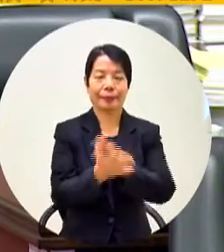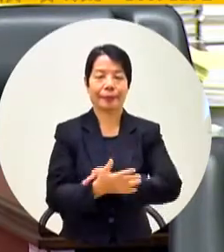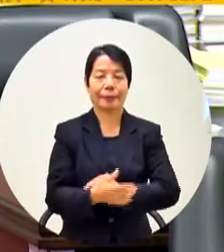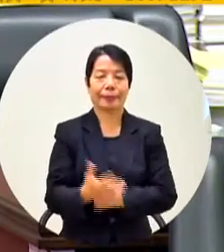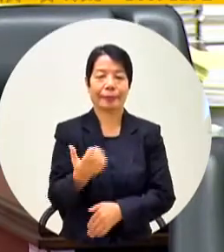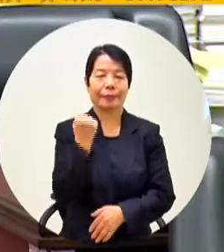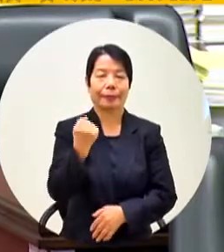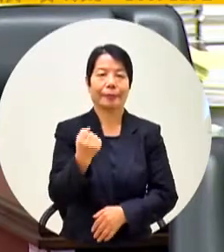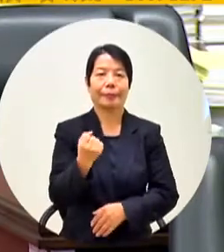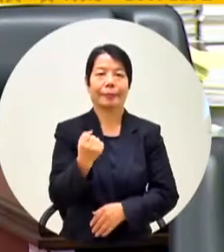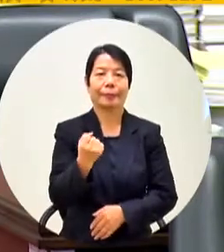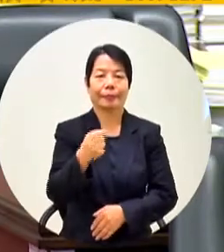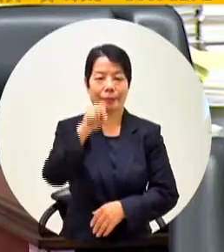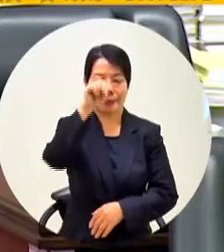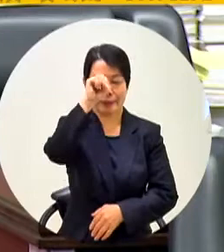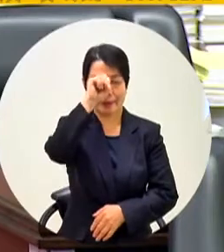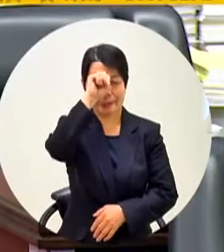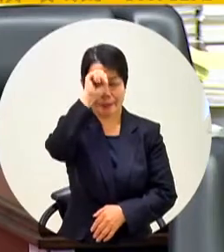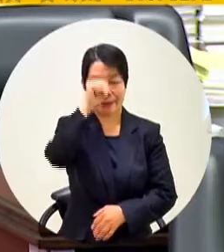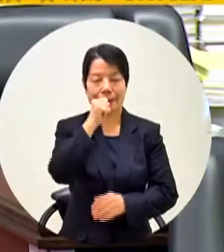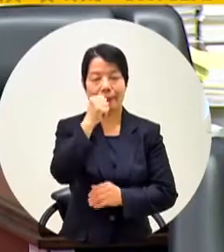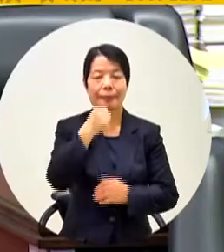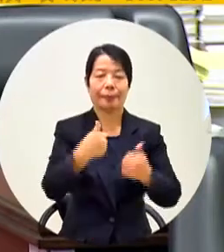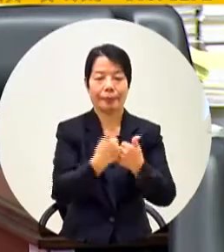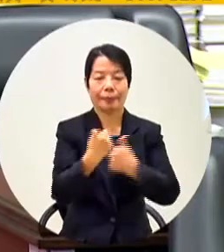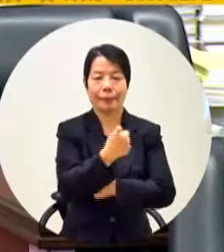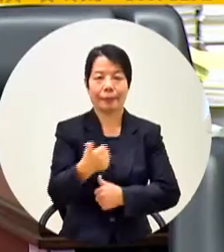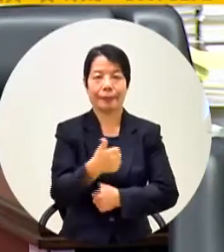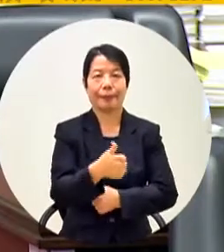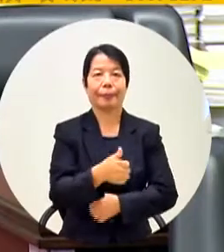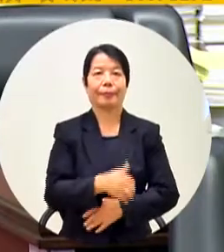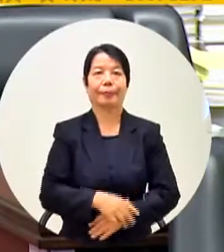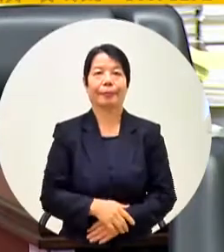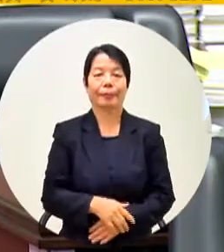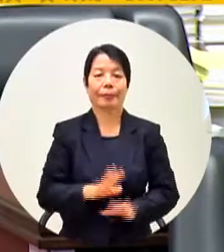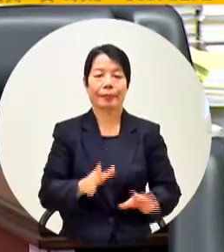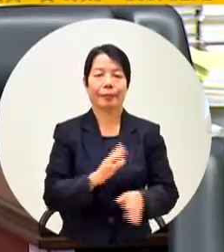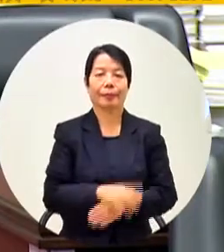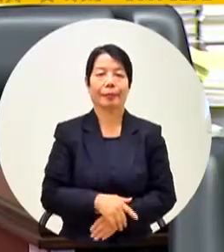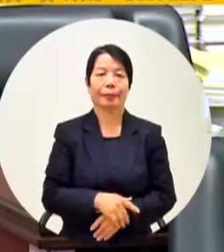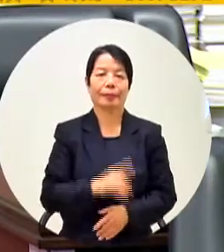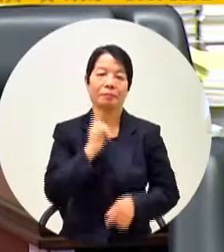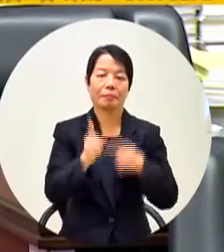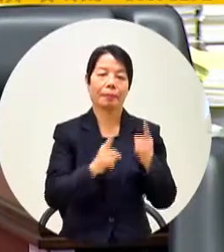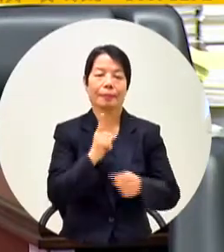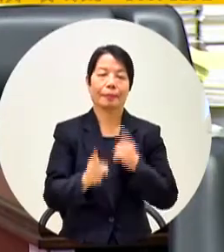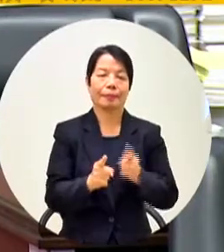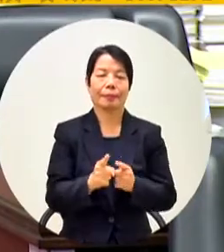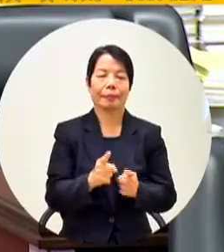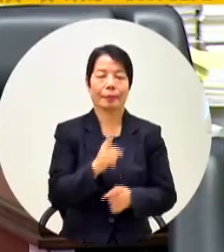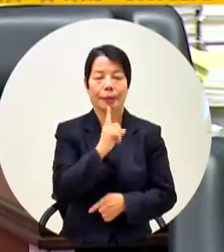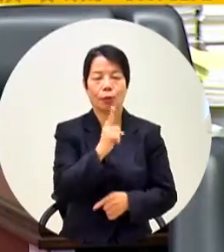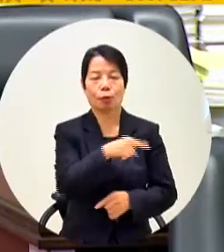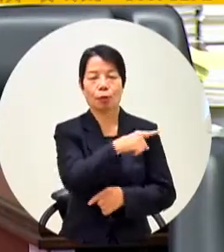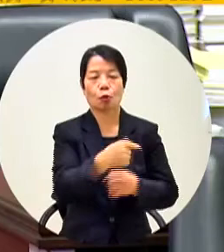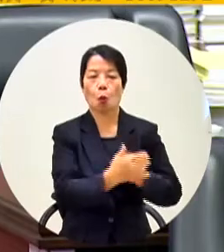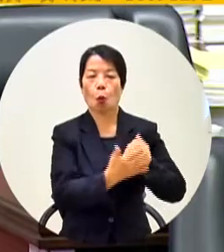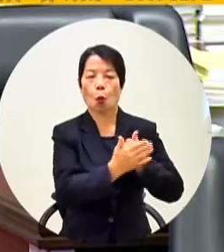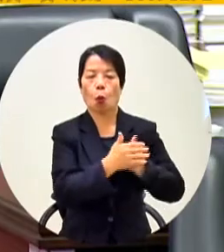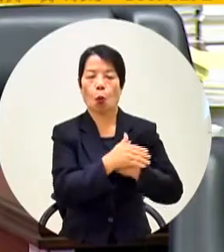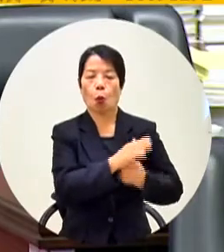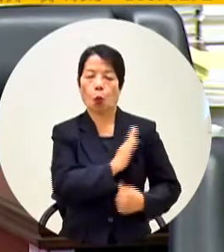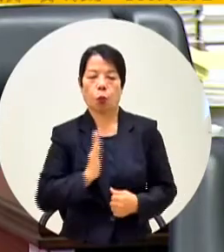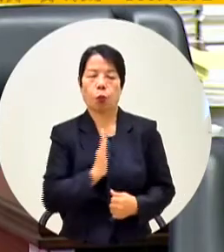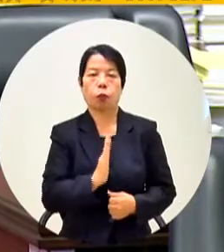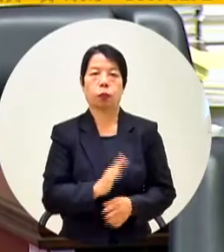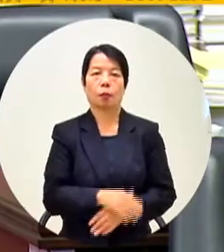员说实在，那青菜公公的，人讲阮的护航若要认真讲